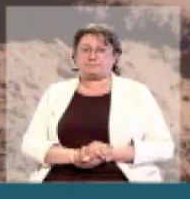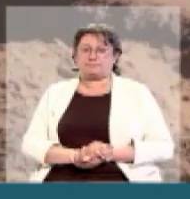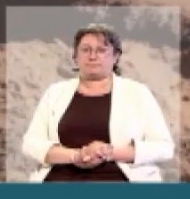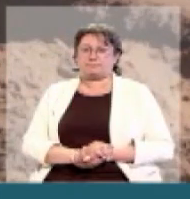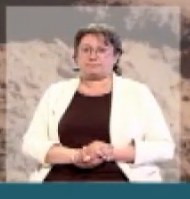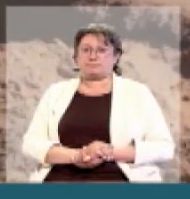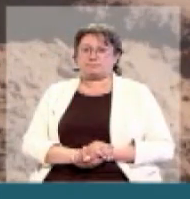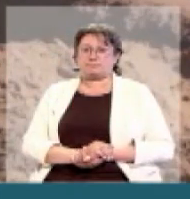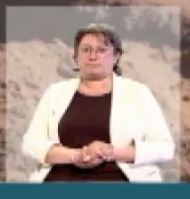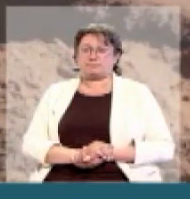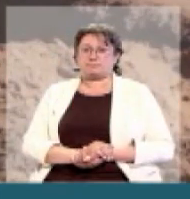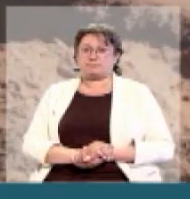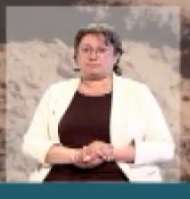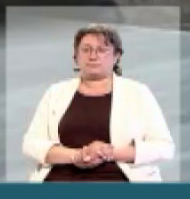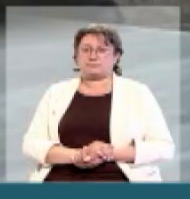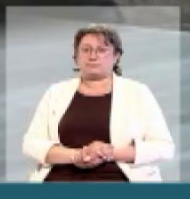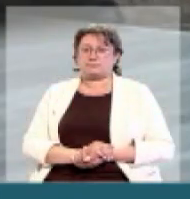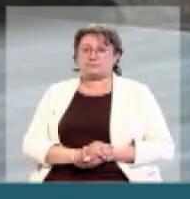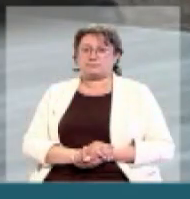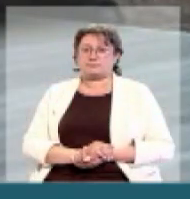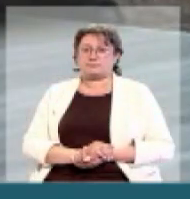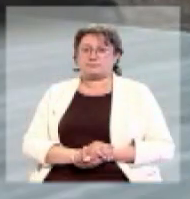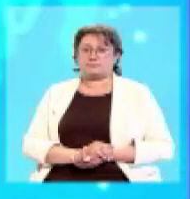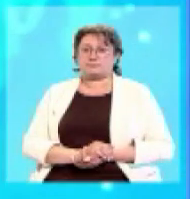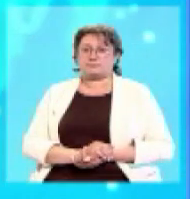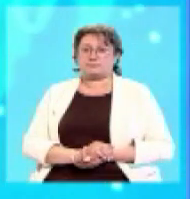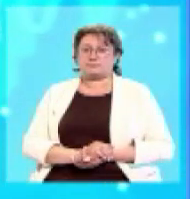и Руслан Джабаев. Телеканал Костанай.